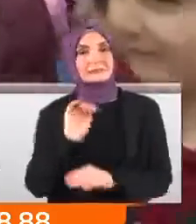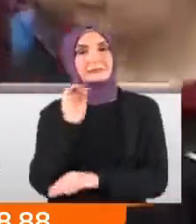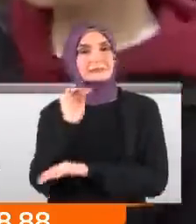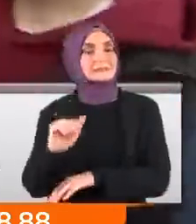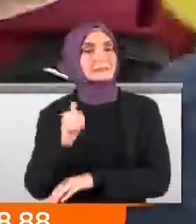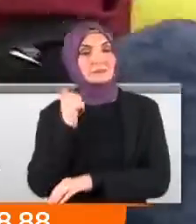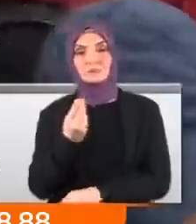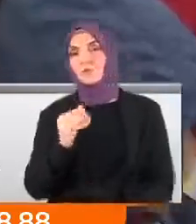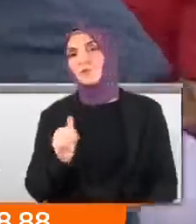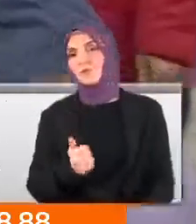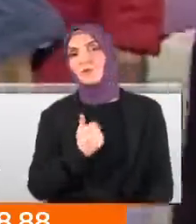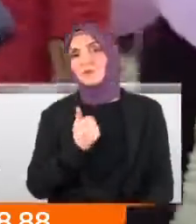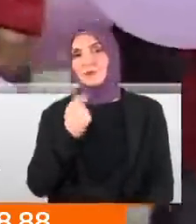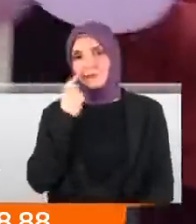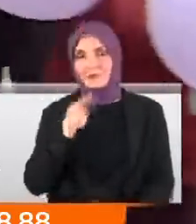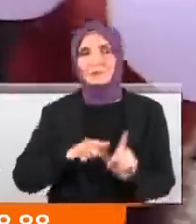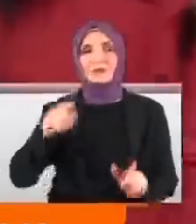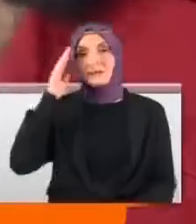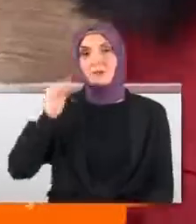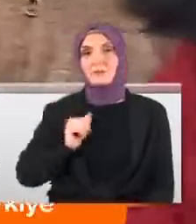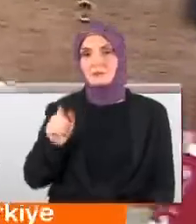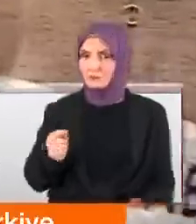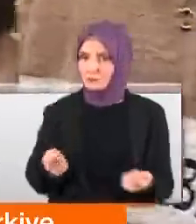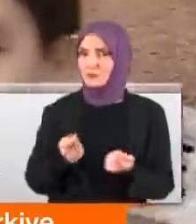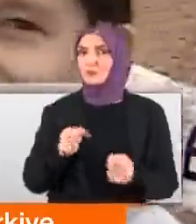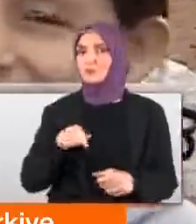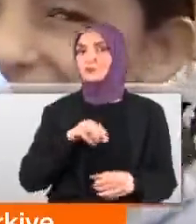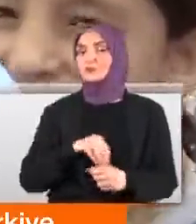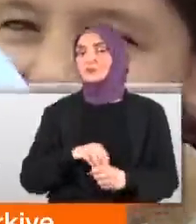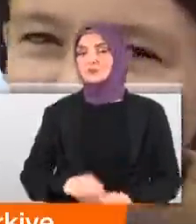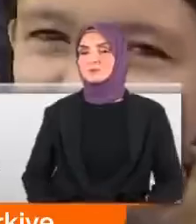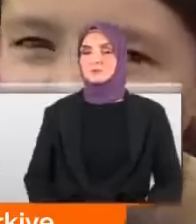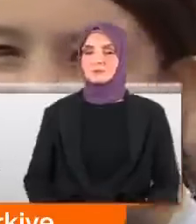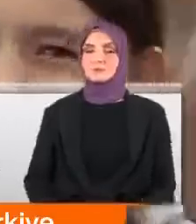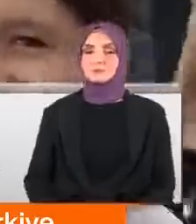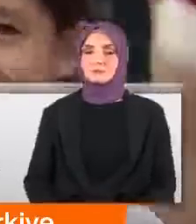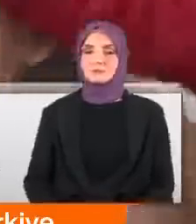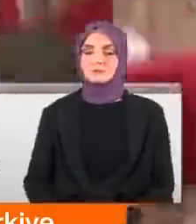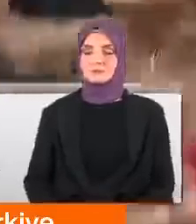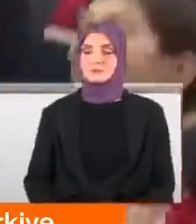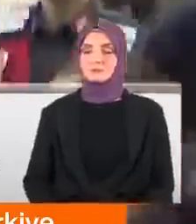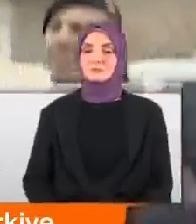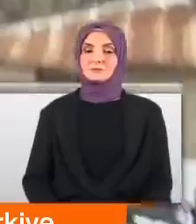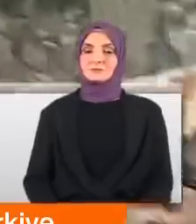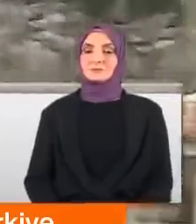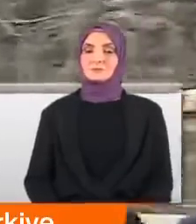önemli. Bu noktada yine jandarma iş başında. Hepinize daha güzel günlere.